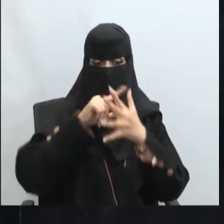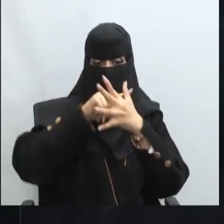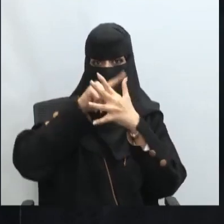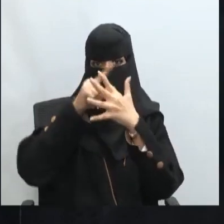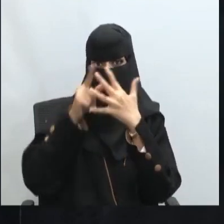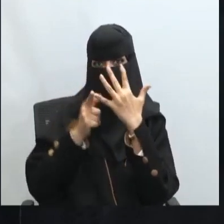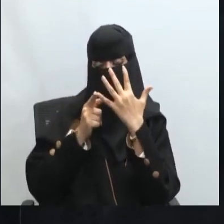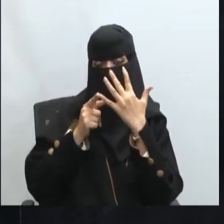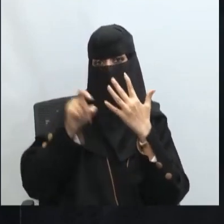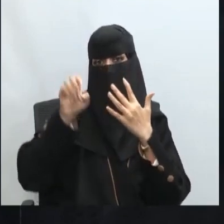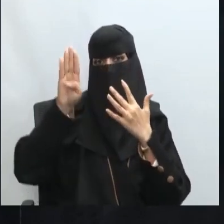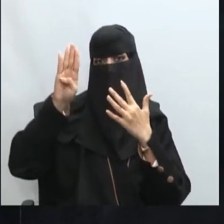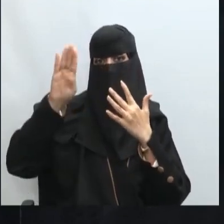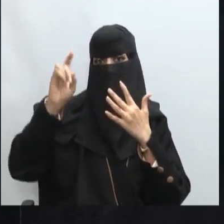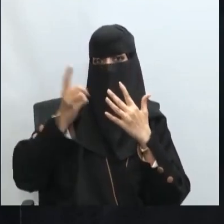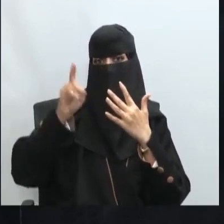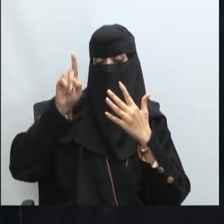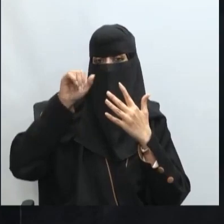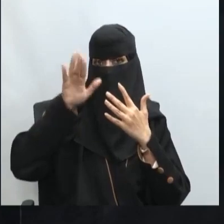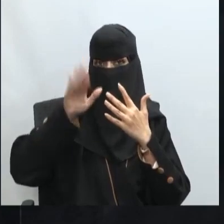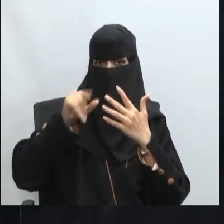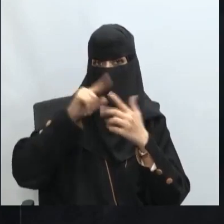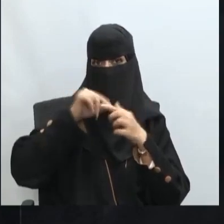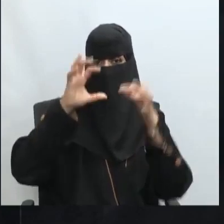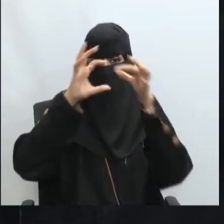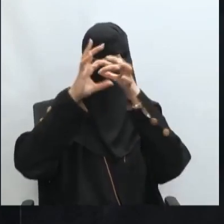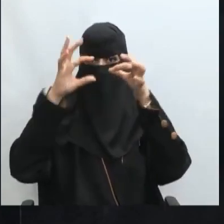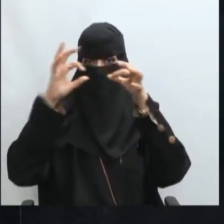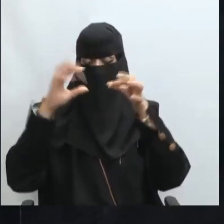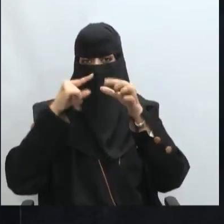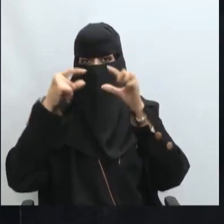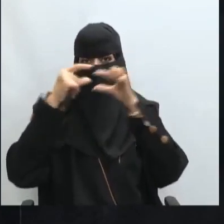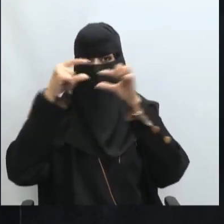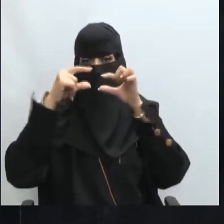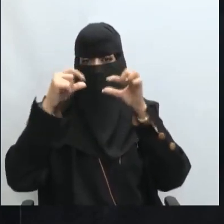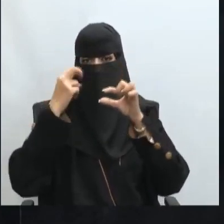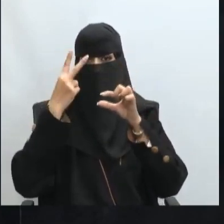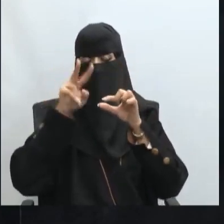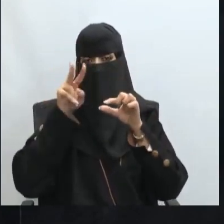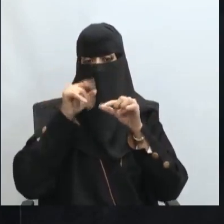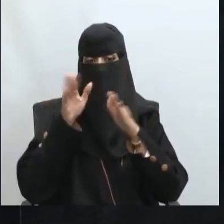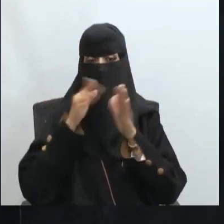بنتين يوجد رابطه ثنائيه حلقيه يعني حلقه